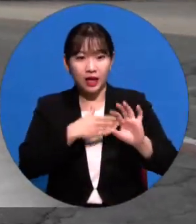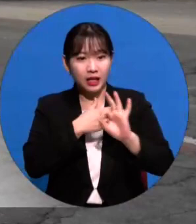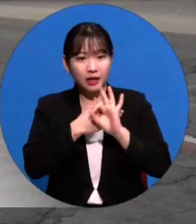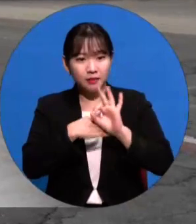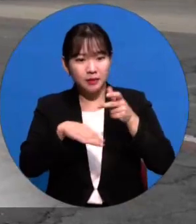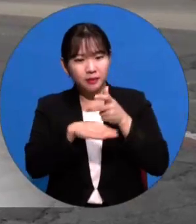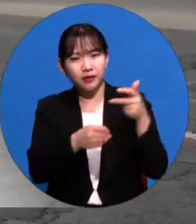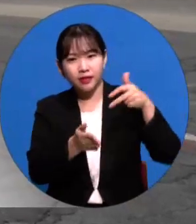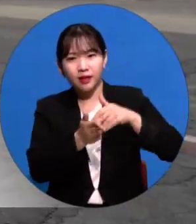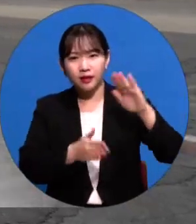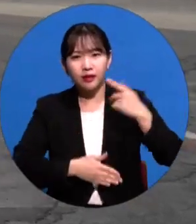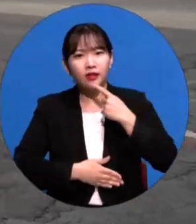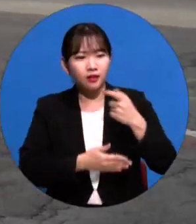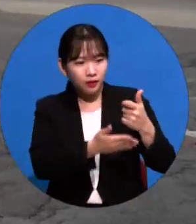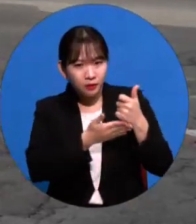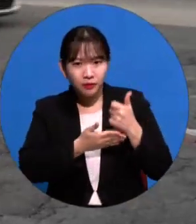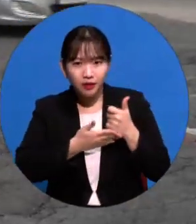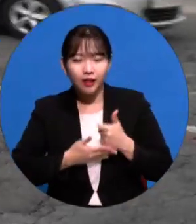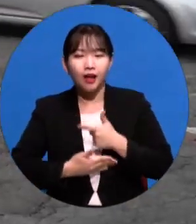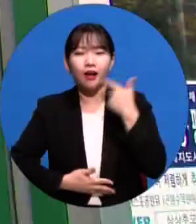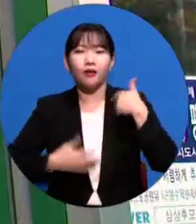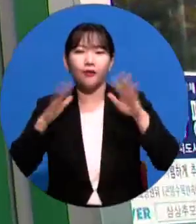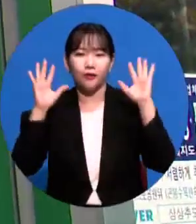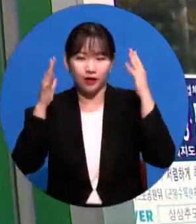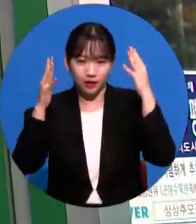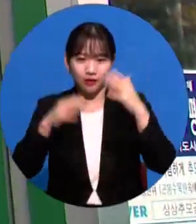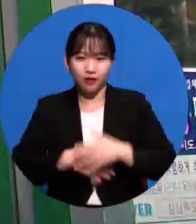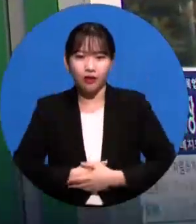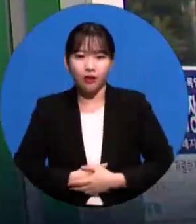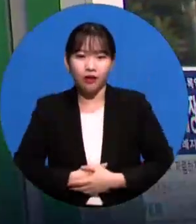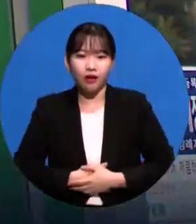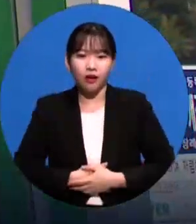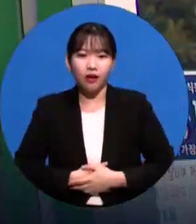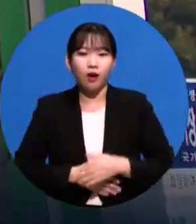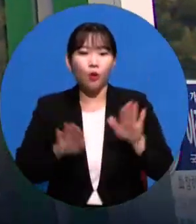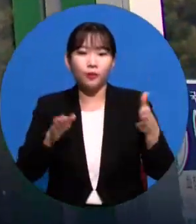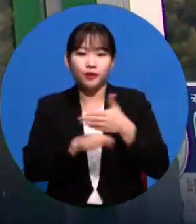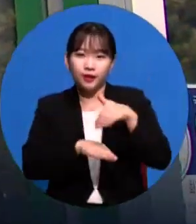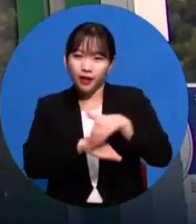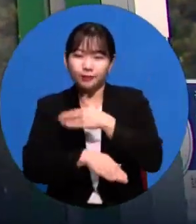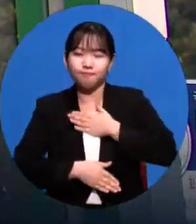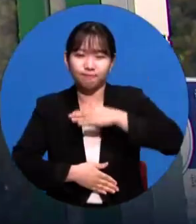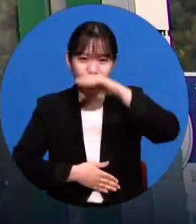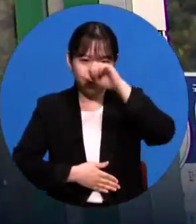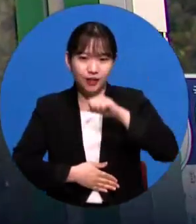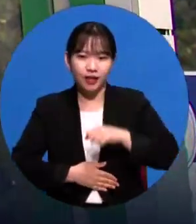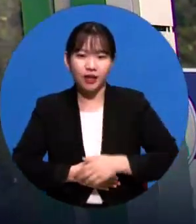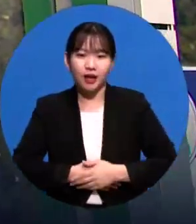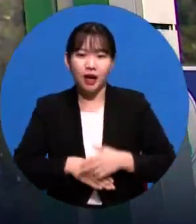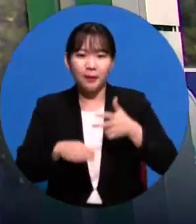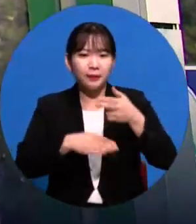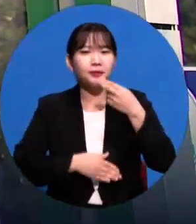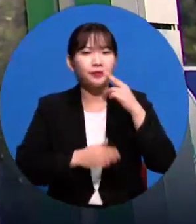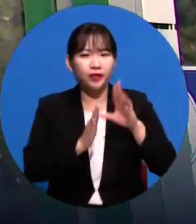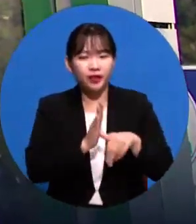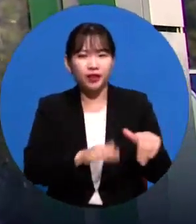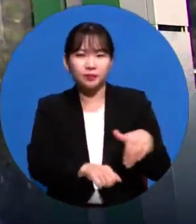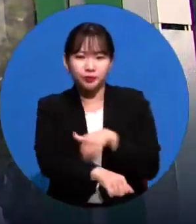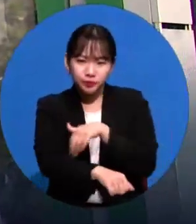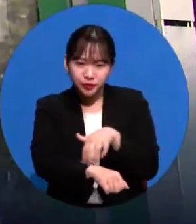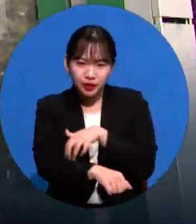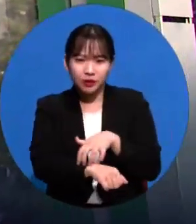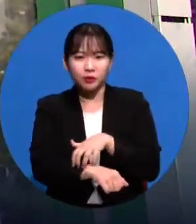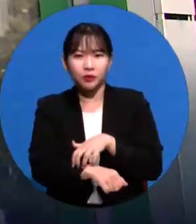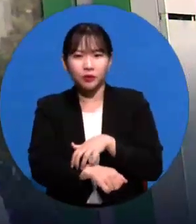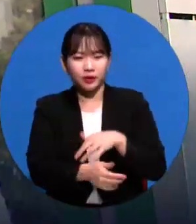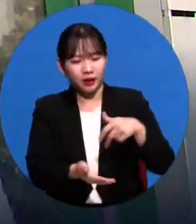전세버스를 타야 했던 버스 승객들은 환영했습니다. 이제 어느 순간 다른 게 기분이 좋죠. 그런데 버스가 안 다닐 때는 전혀